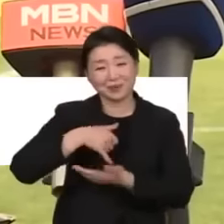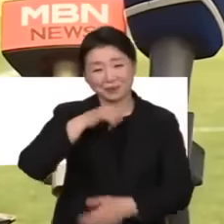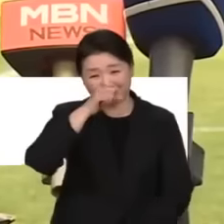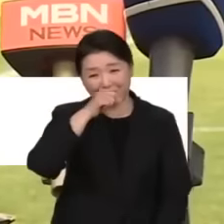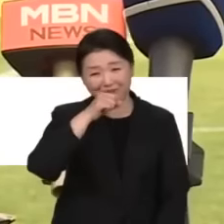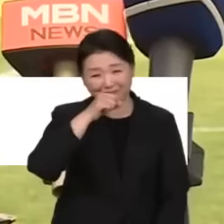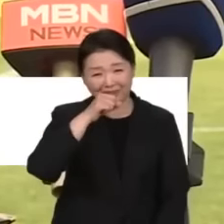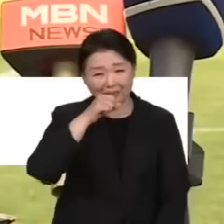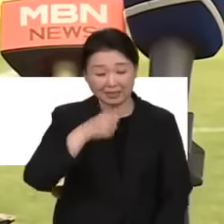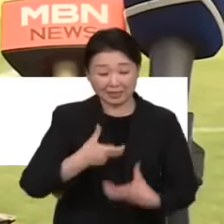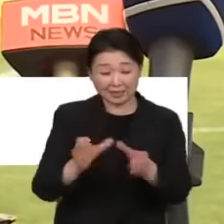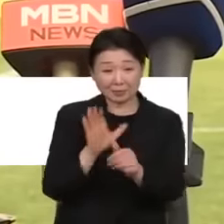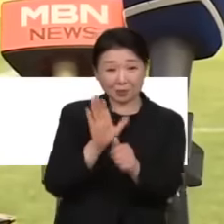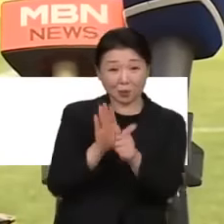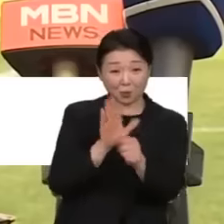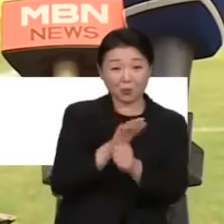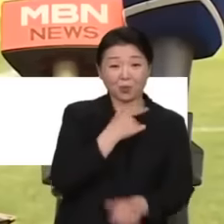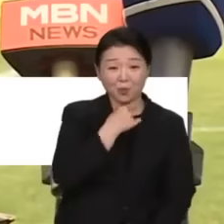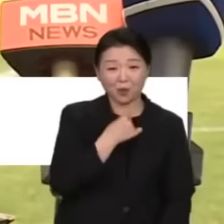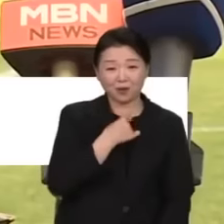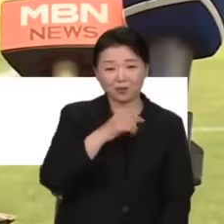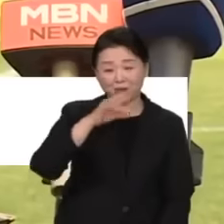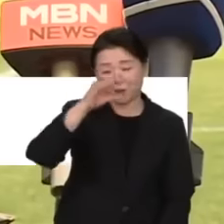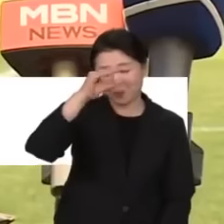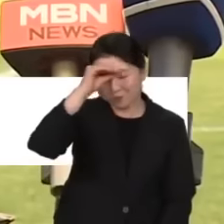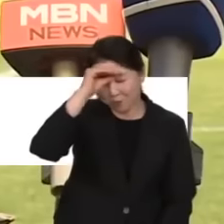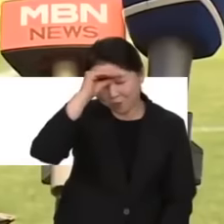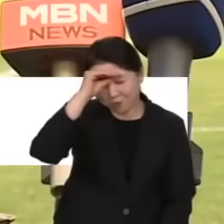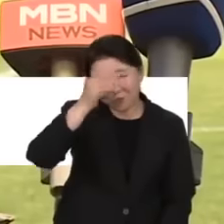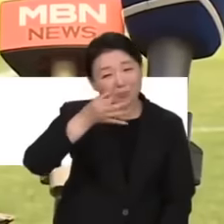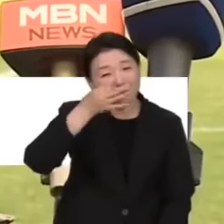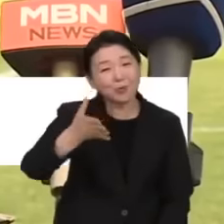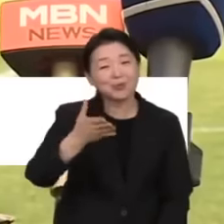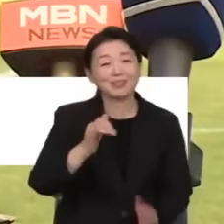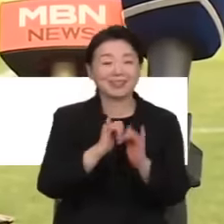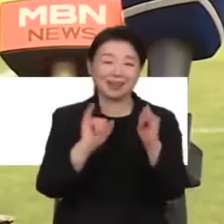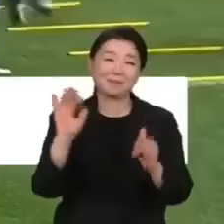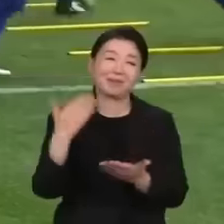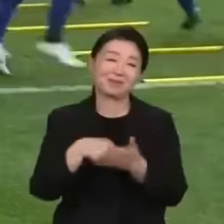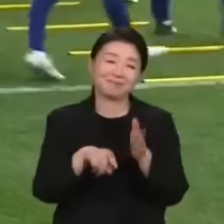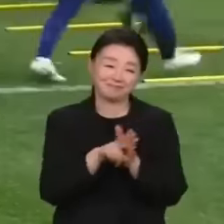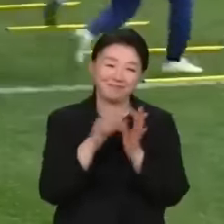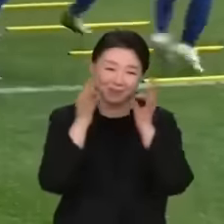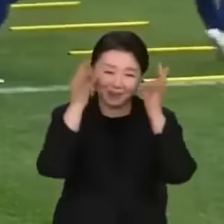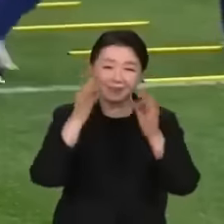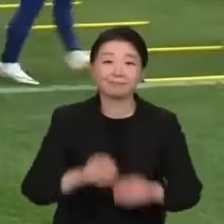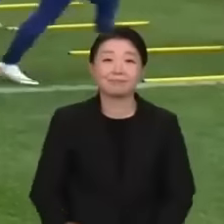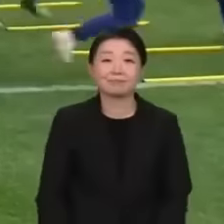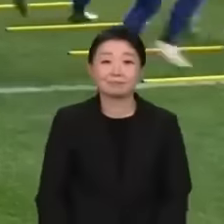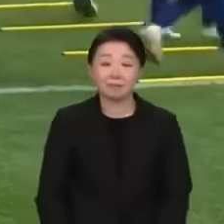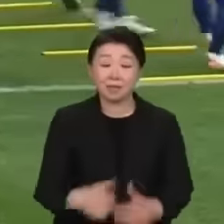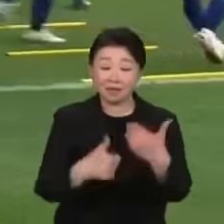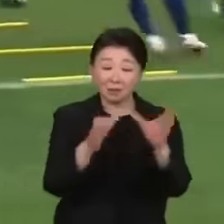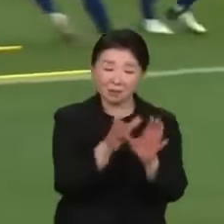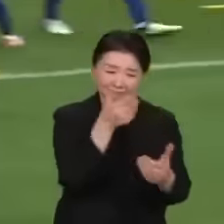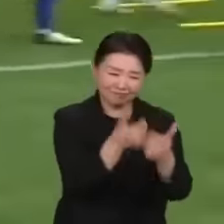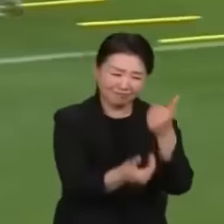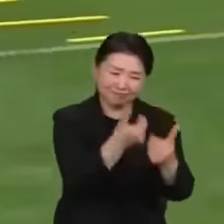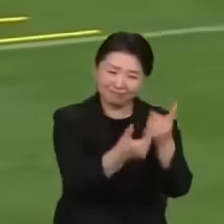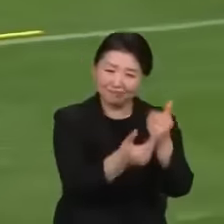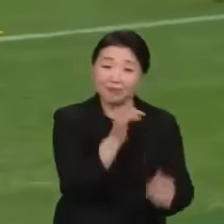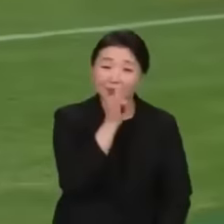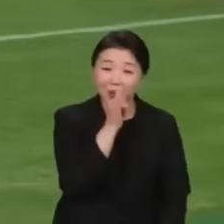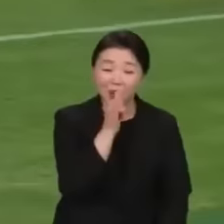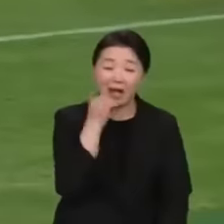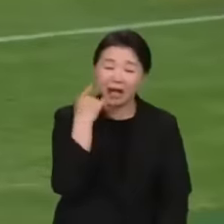팀에 더 도움이 되고 더 모범적인 사람이 될 수 있도록. 대표팀 내분이라는 꼬리표와 함께